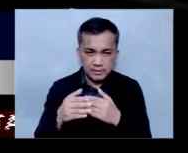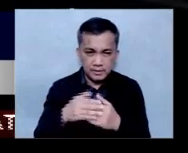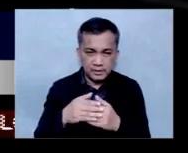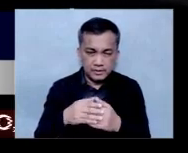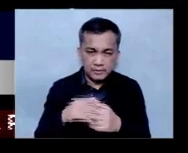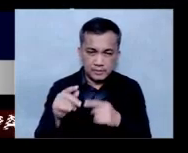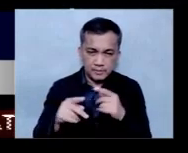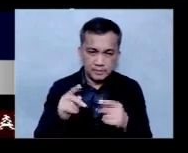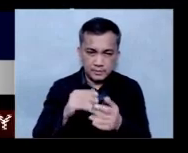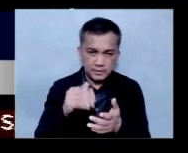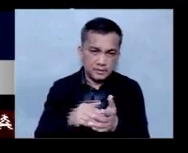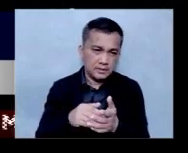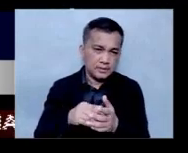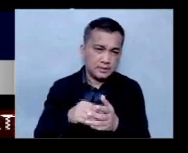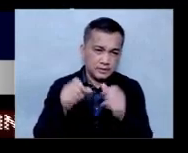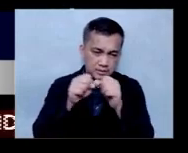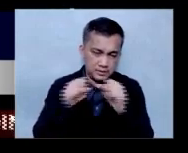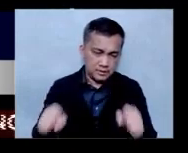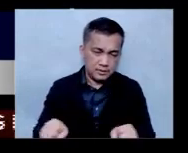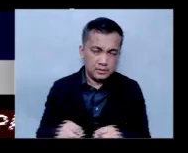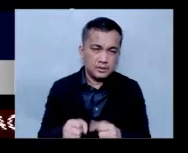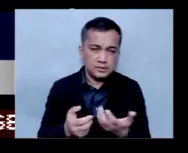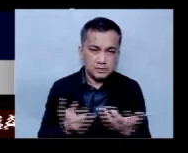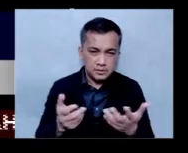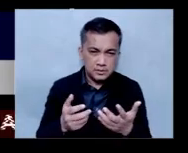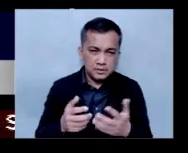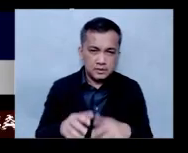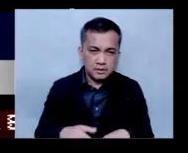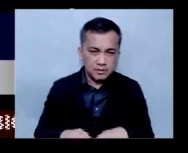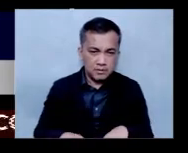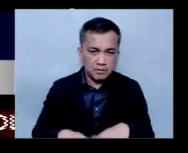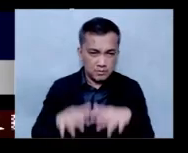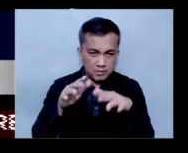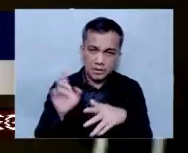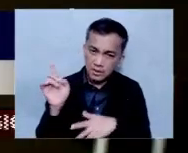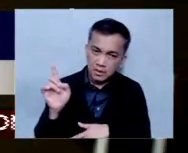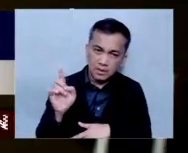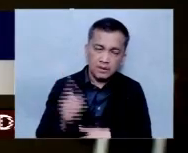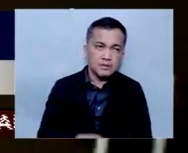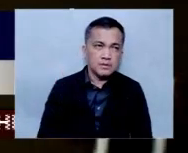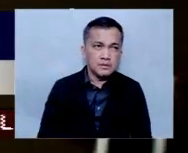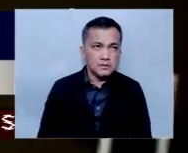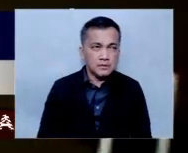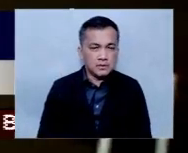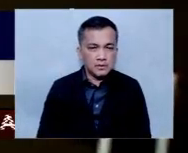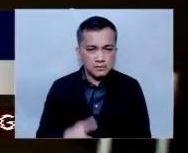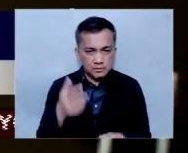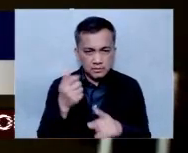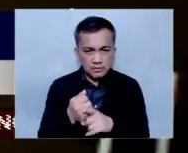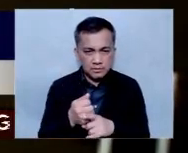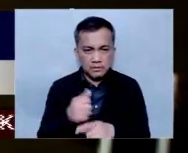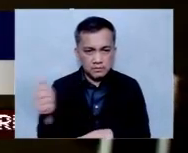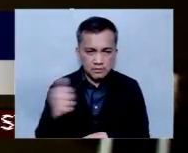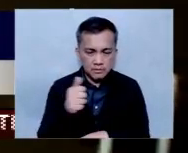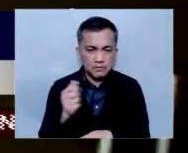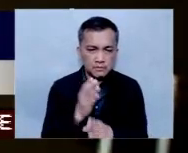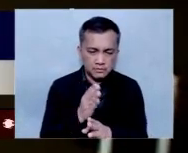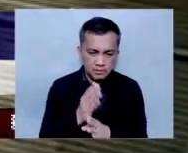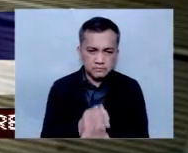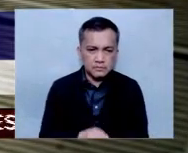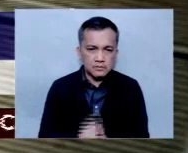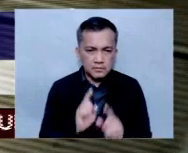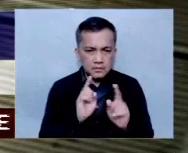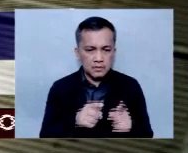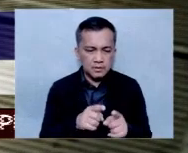Central Station, Mean, kung saan nalubog din yan sa baha. At apektado nga yung biyahe ng mga bus papunta sa